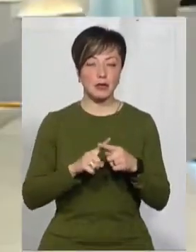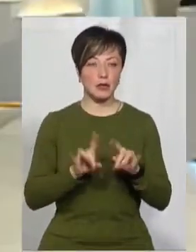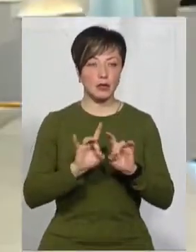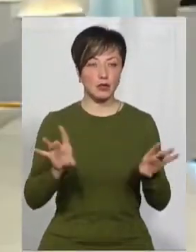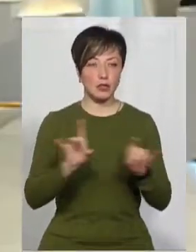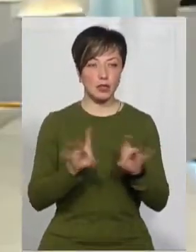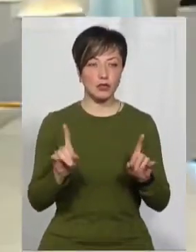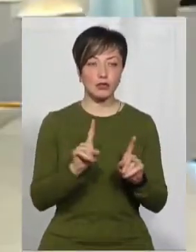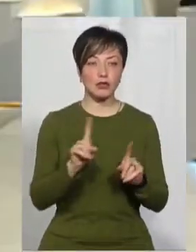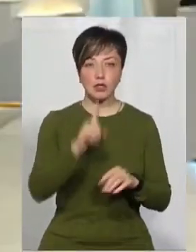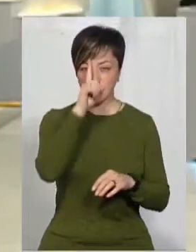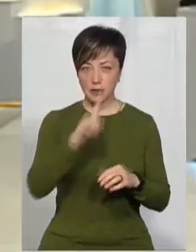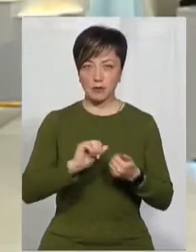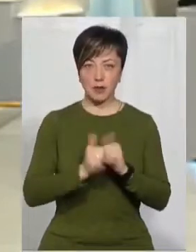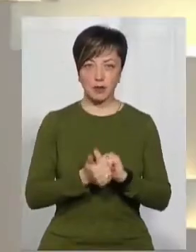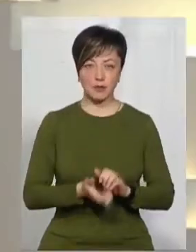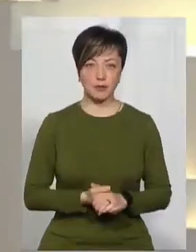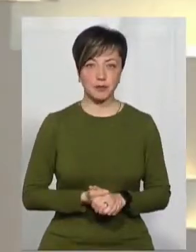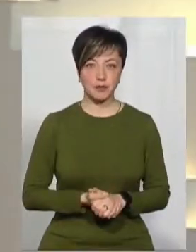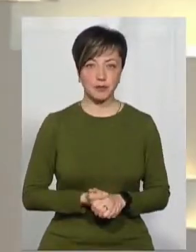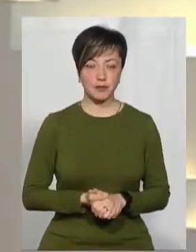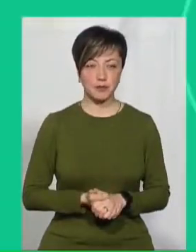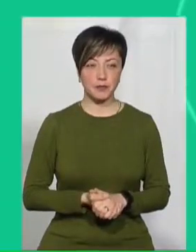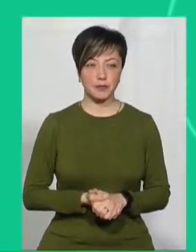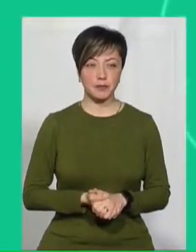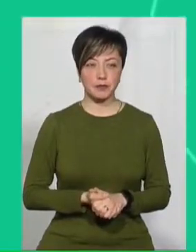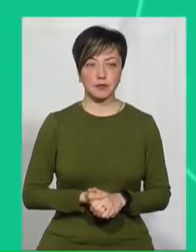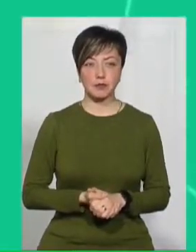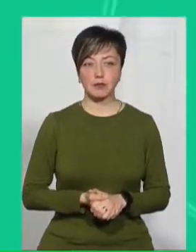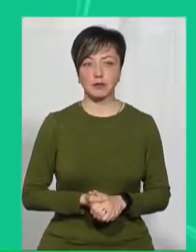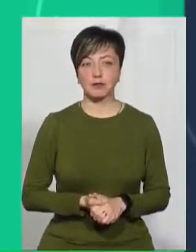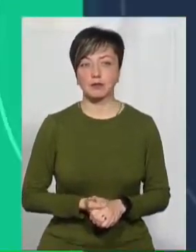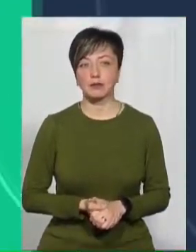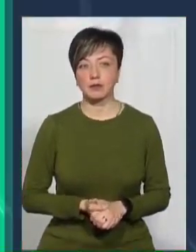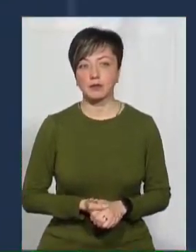того розкажете, що за місяць змінилося. Окей, добре? Добре. Прошу.